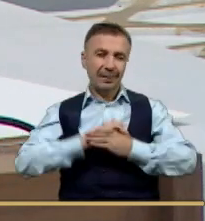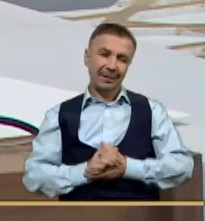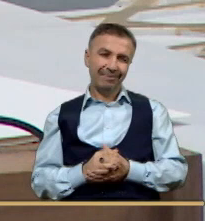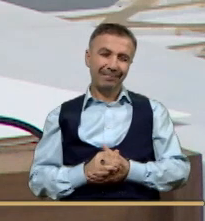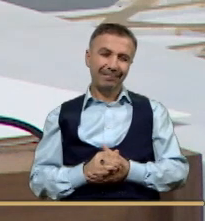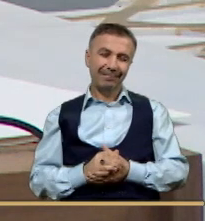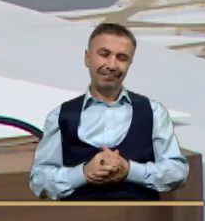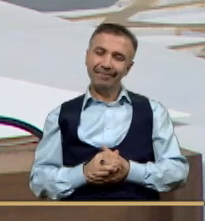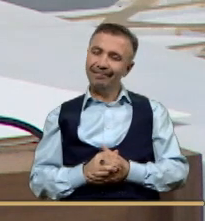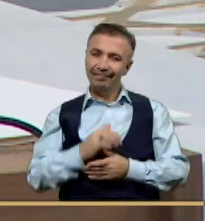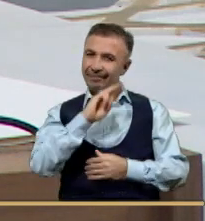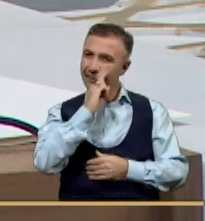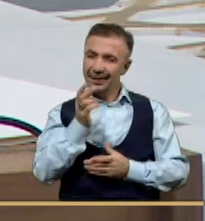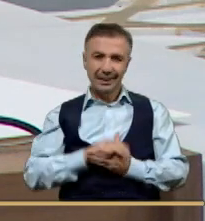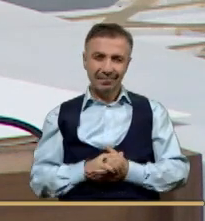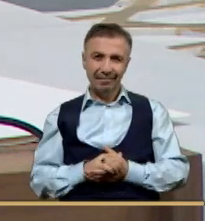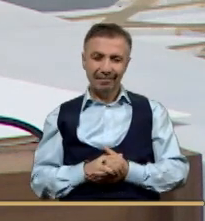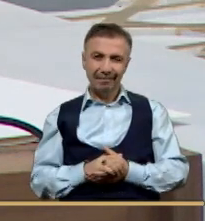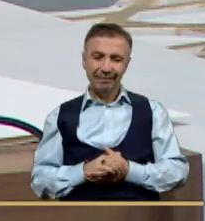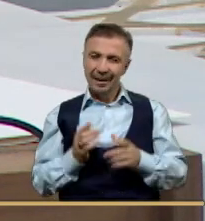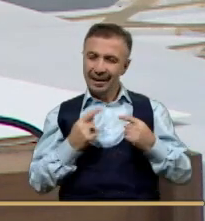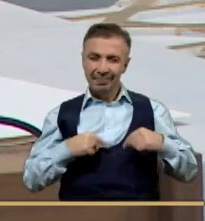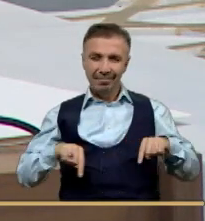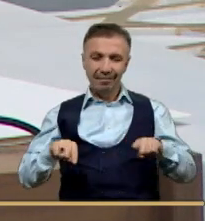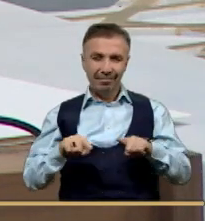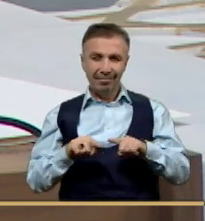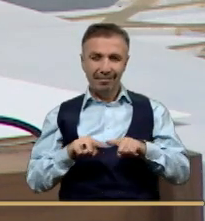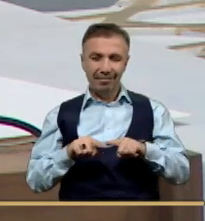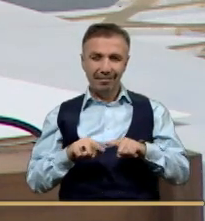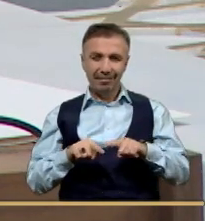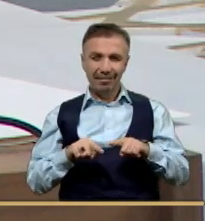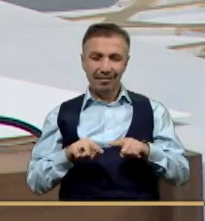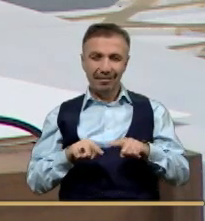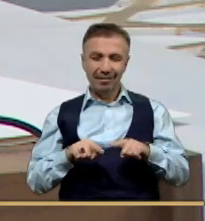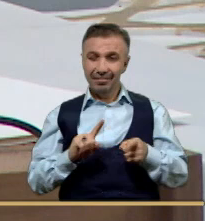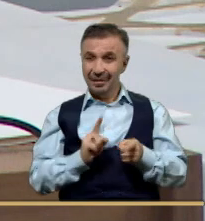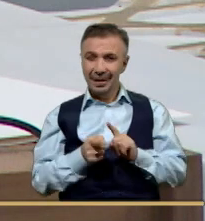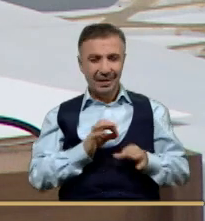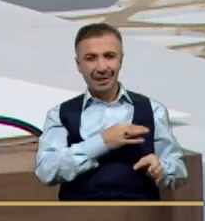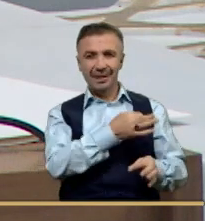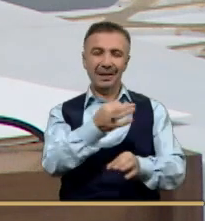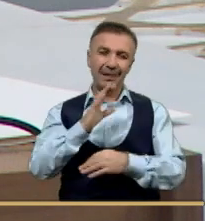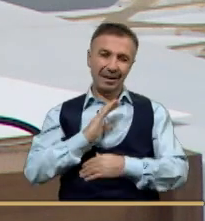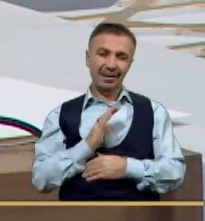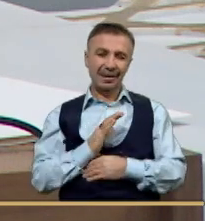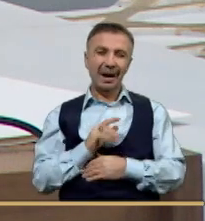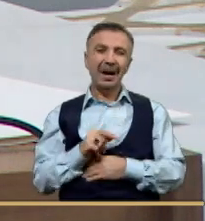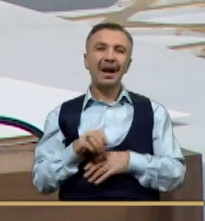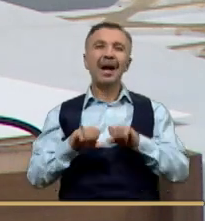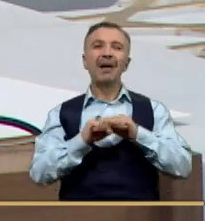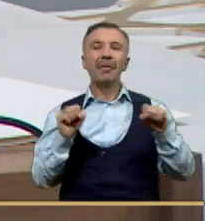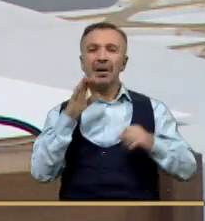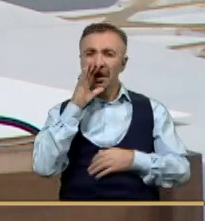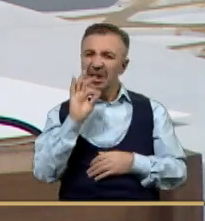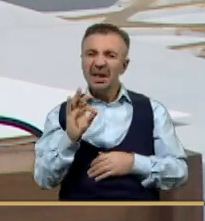Ne acayip insanlar var bizim ülkemizde. Ne garip insanlar var ki daha hala bombaları